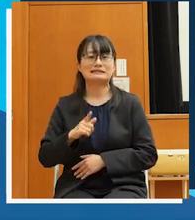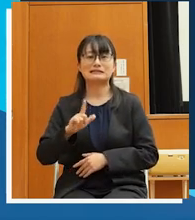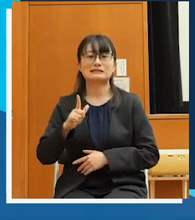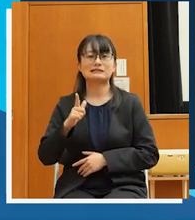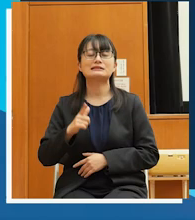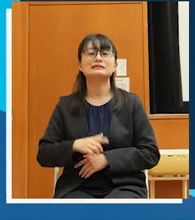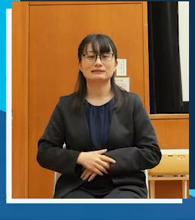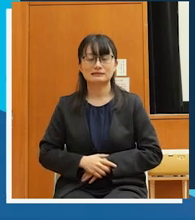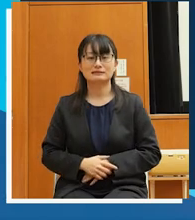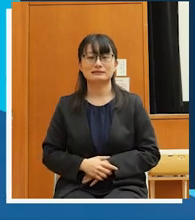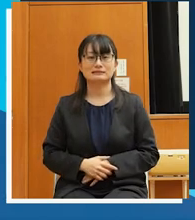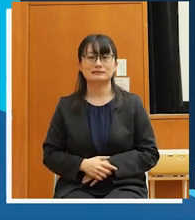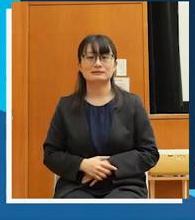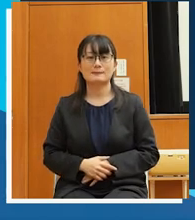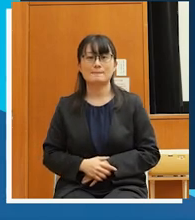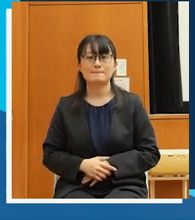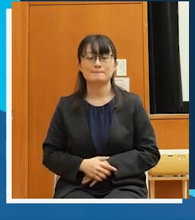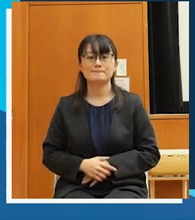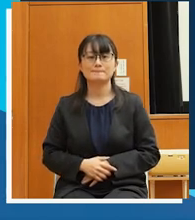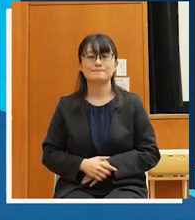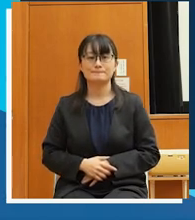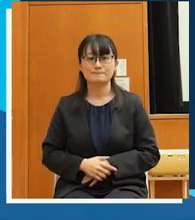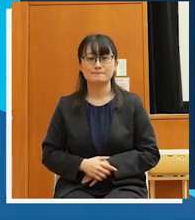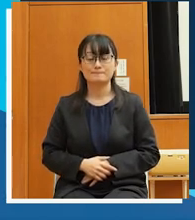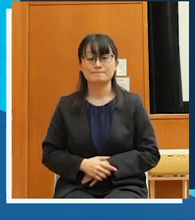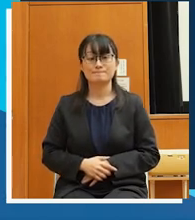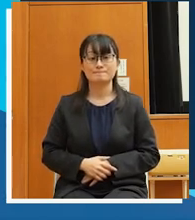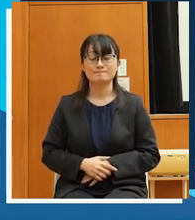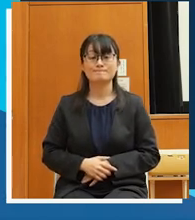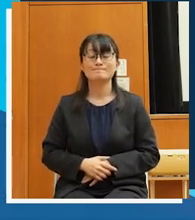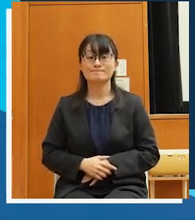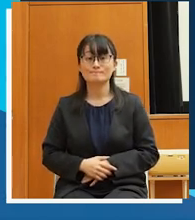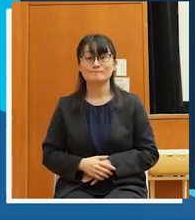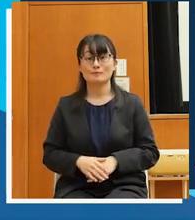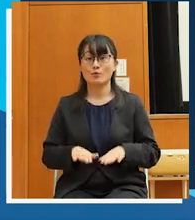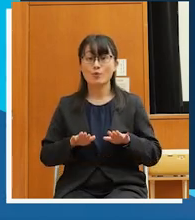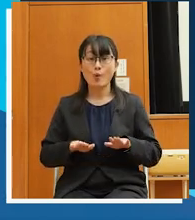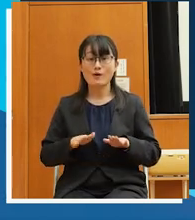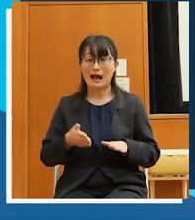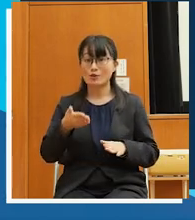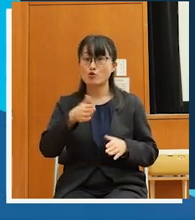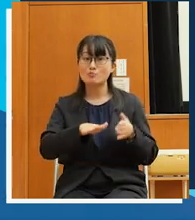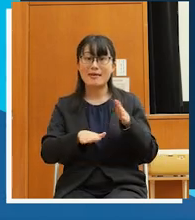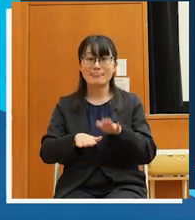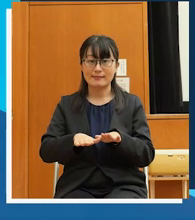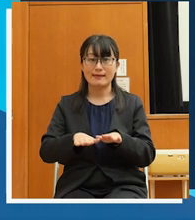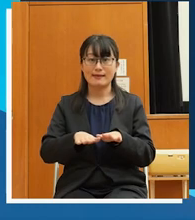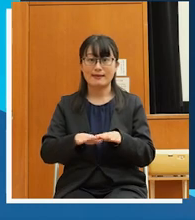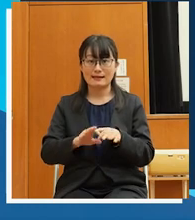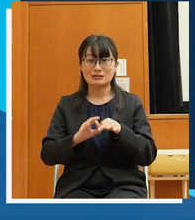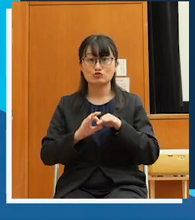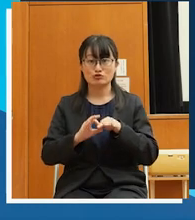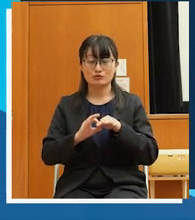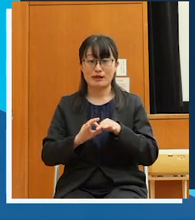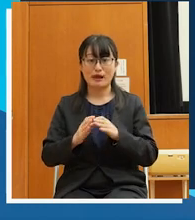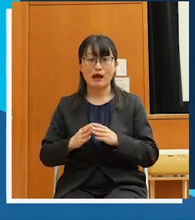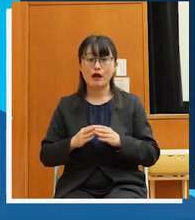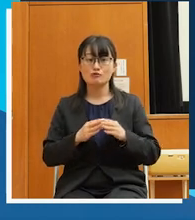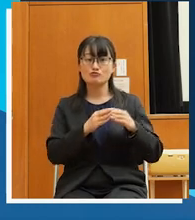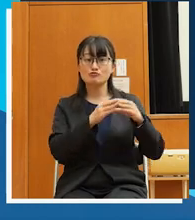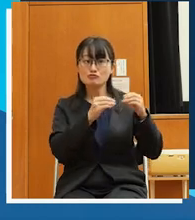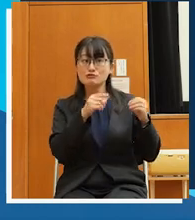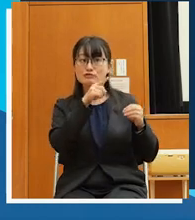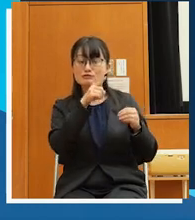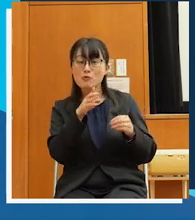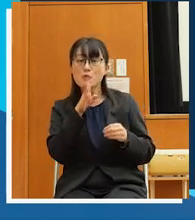いうま今回のま問題になっているようなこいう命の埋め立てといういったところはですねま国の本来の役割に関わるものだから